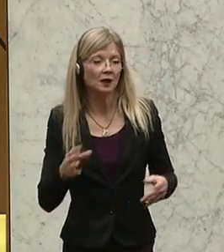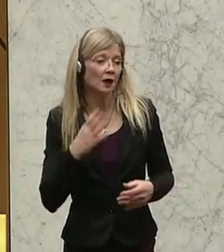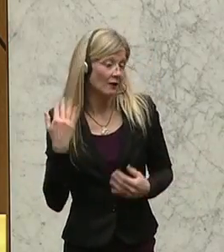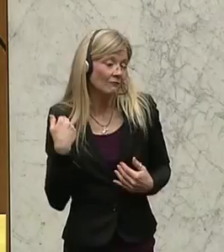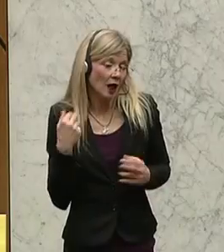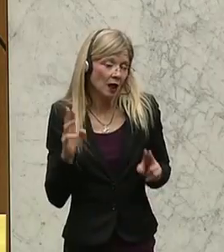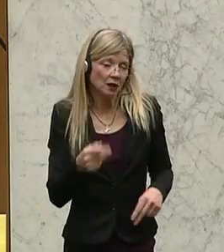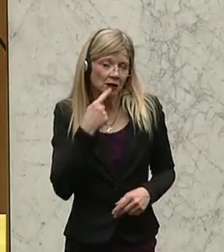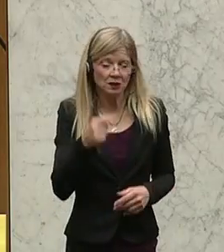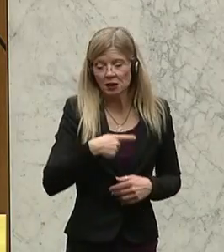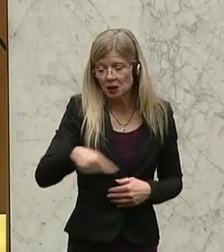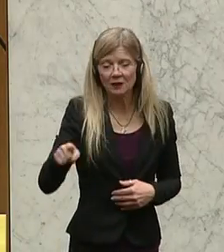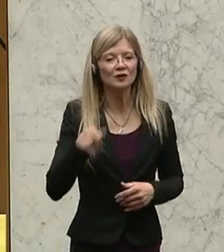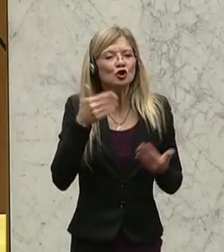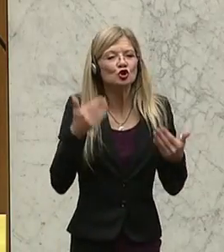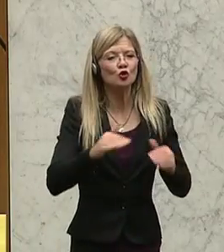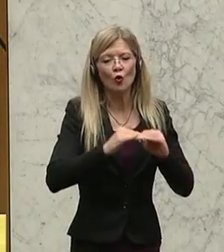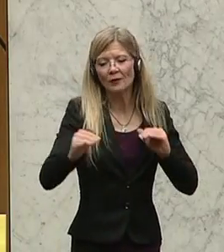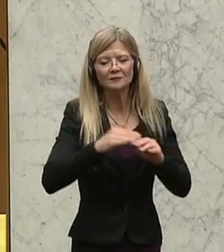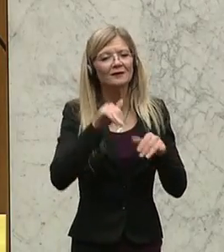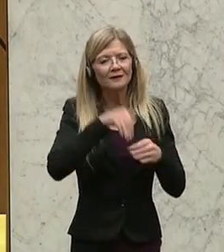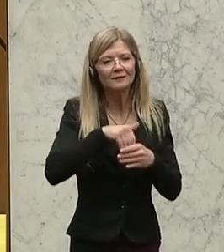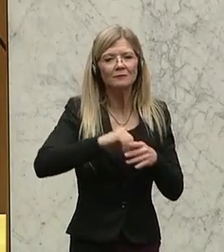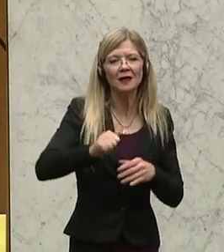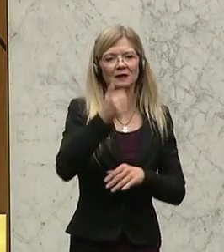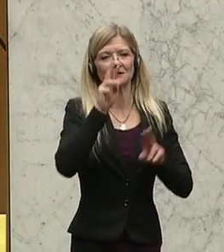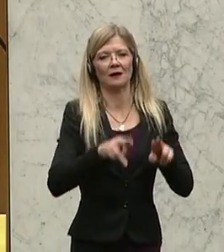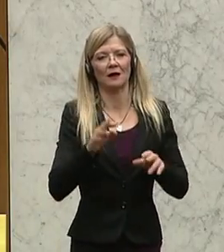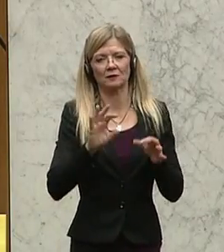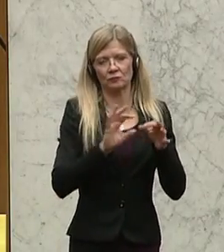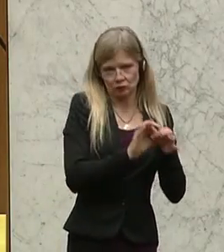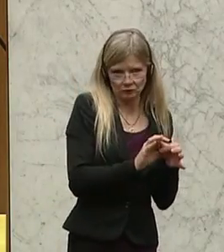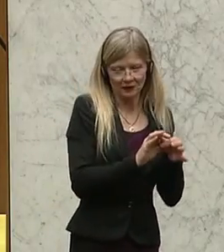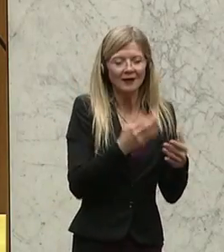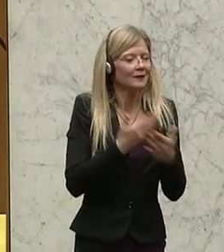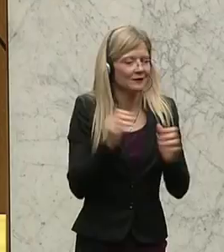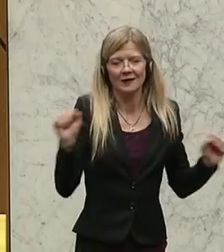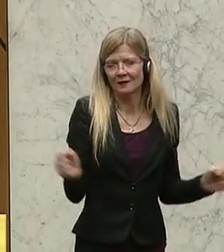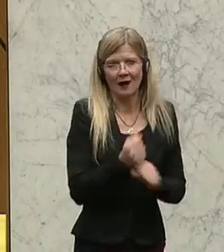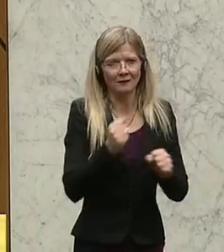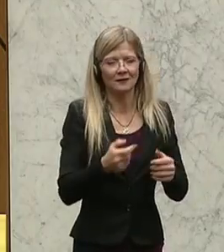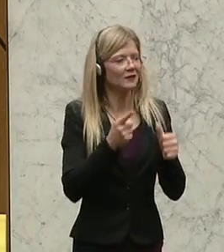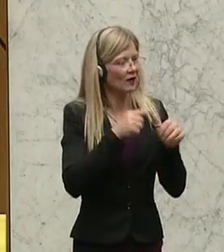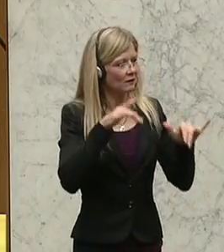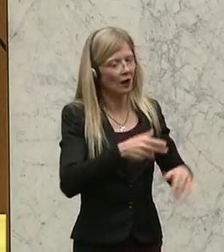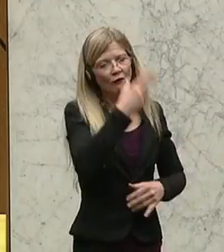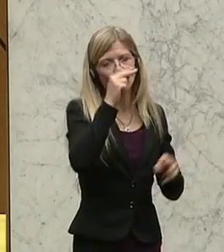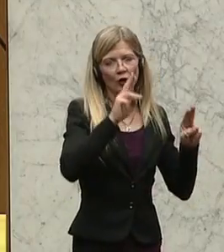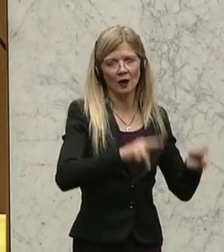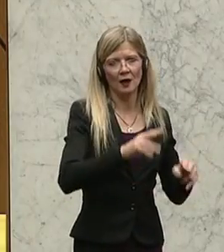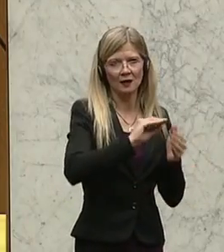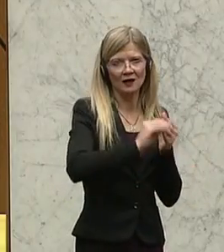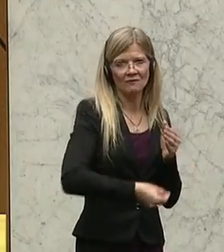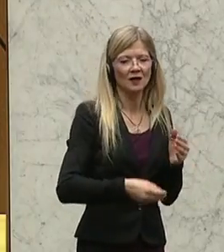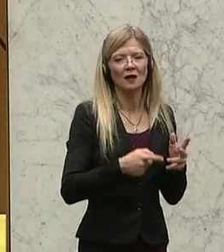dieses Prinzip im EU-Primärrecht verankert ist. Daher kann es nicht durch einen völkerrechtlichen Vertrag wie